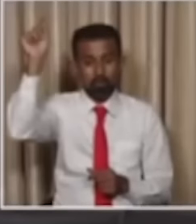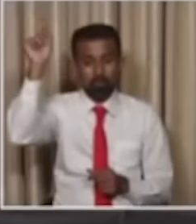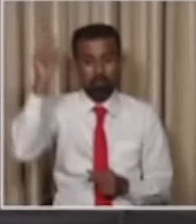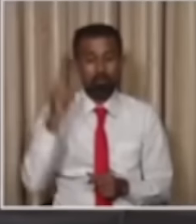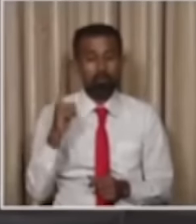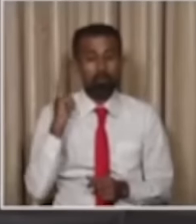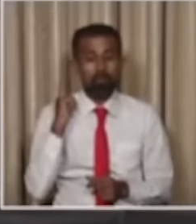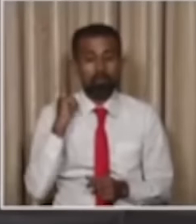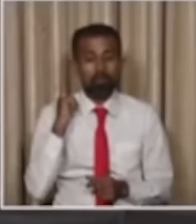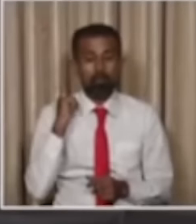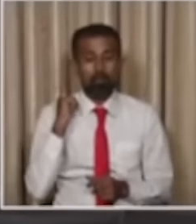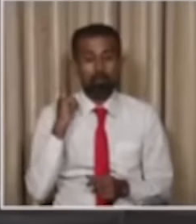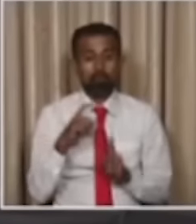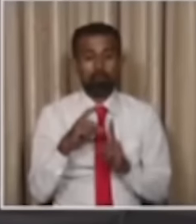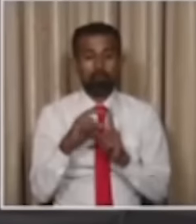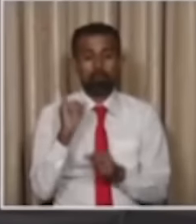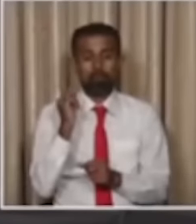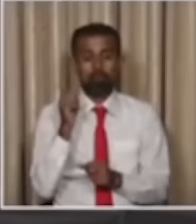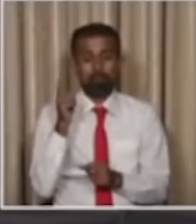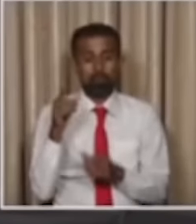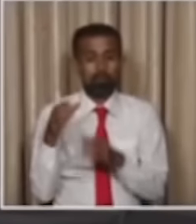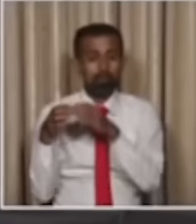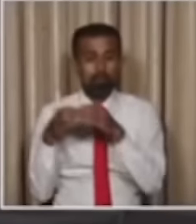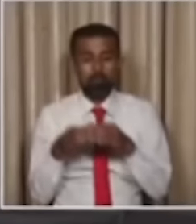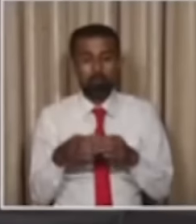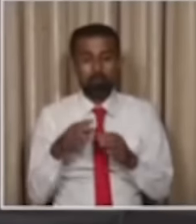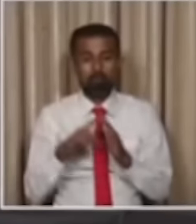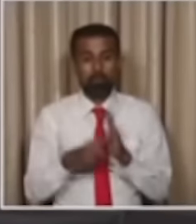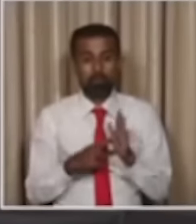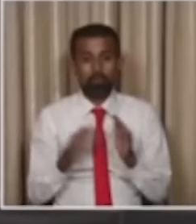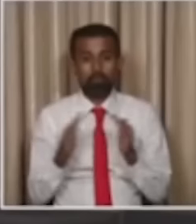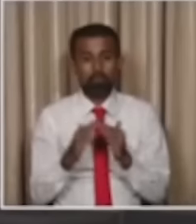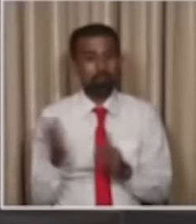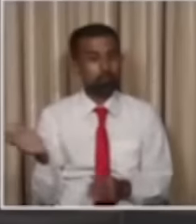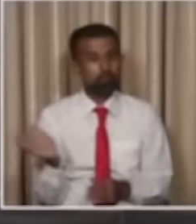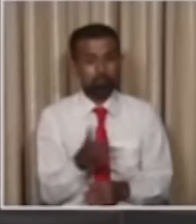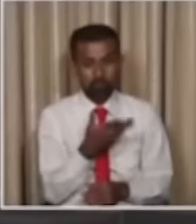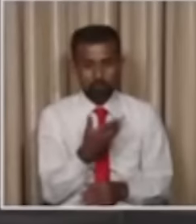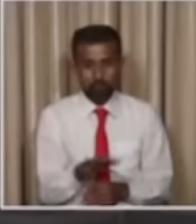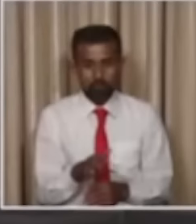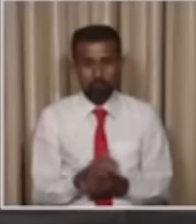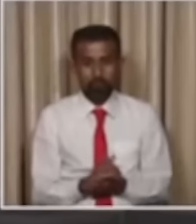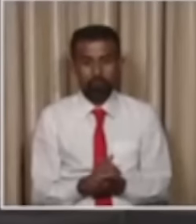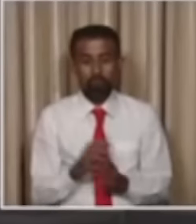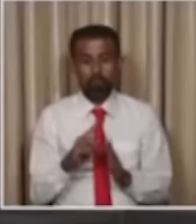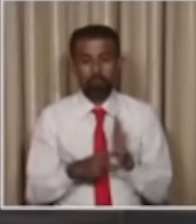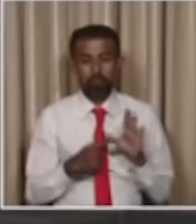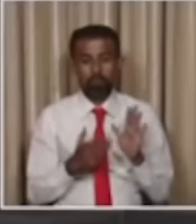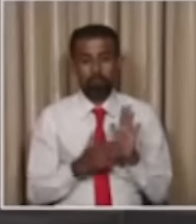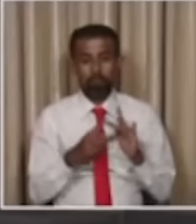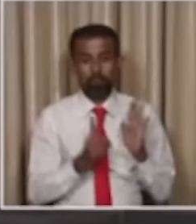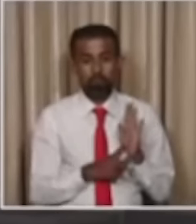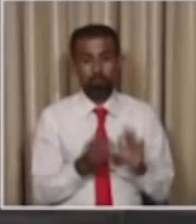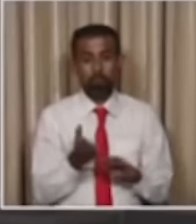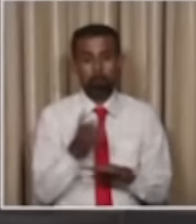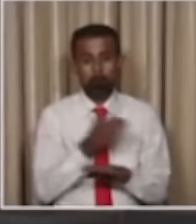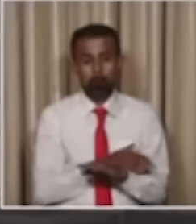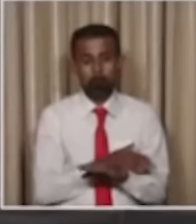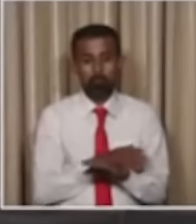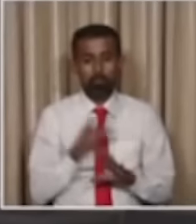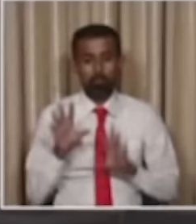බුද්ධිංශ අධ්‍යක්ෂක නිලධාරීන් කණ්ඩායමක් ජමීල්ගේ නිවසට යොමු කර ඇත. ඒ අනුව ජමීල් පිළිබඳව මීට පෙර ලැබී